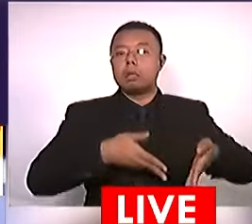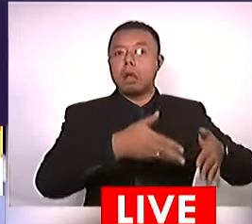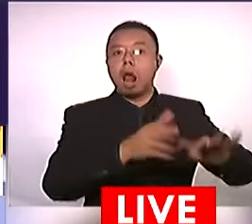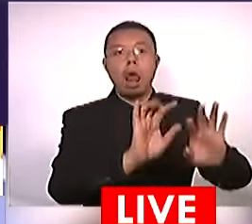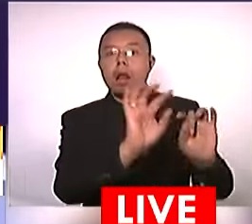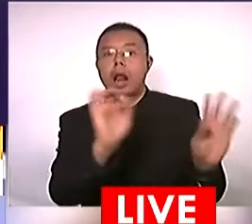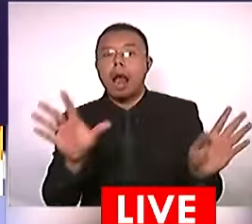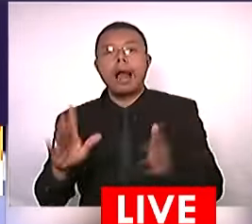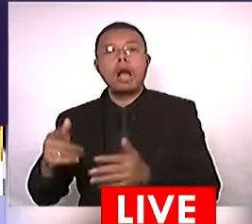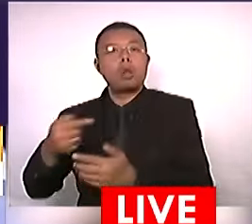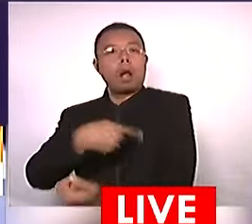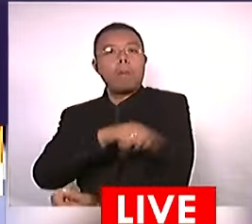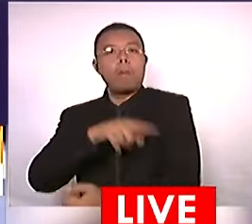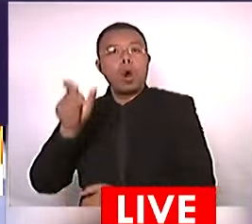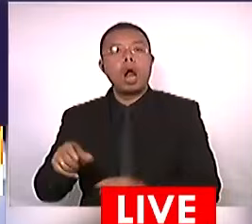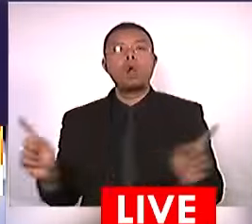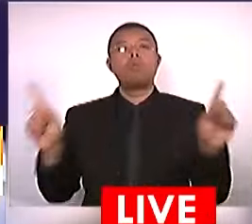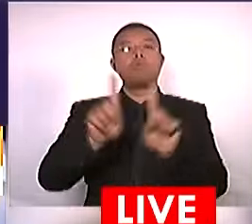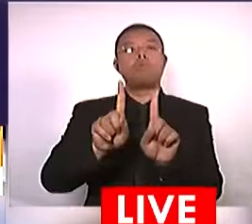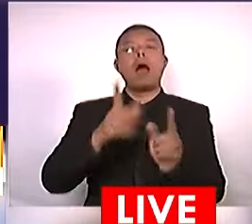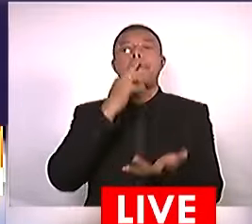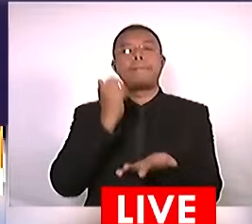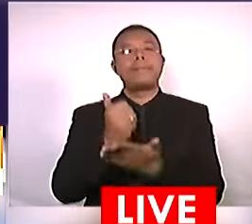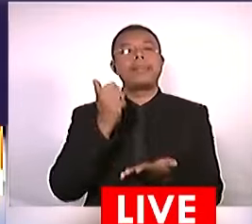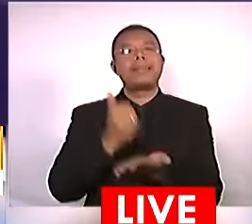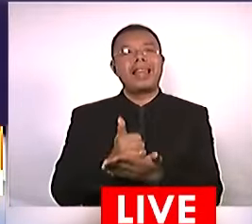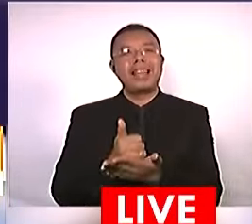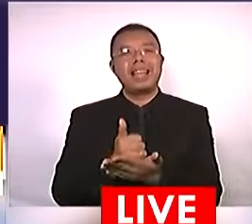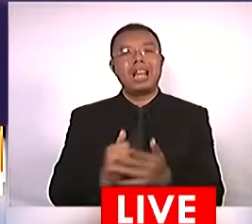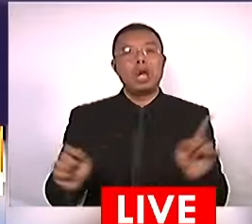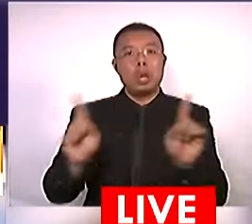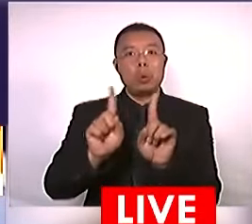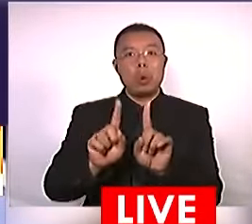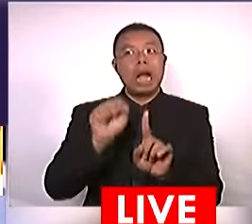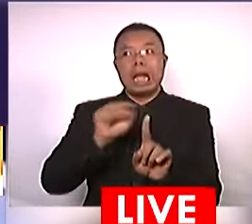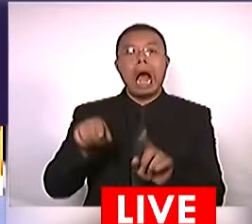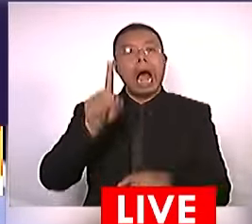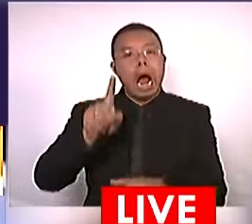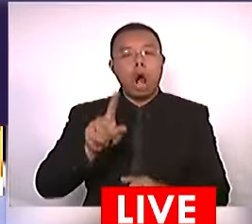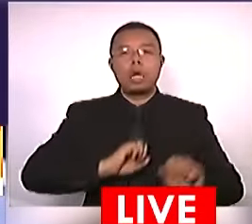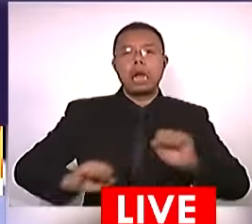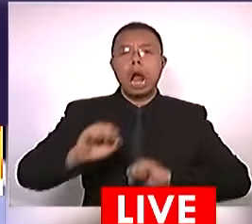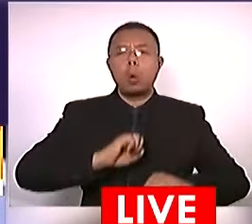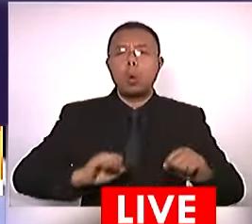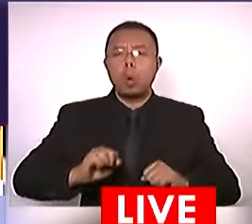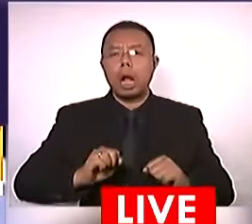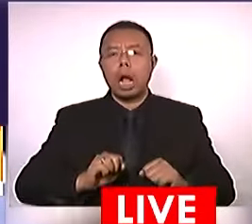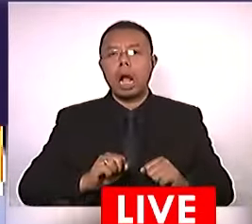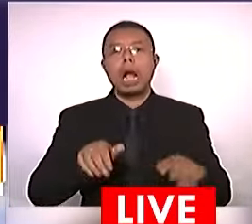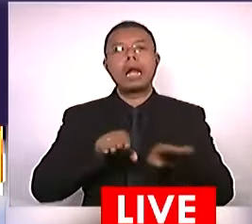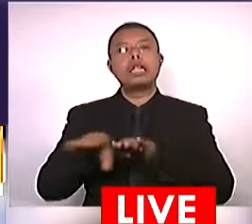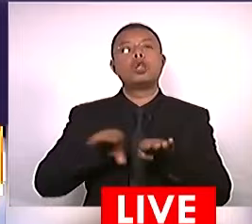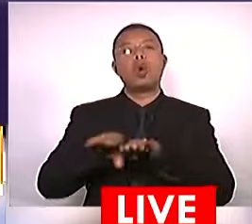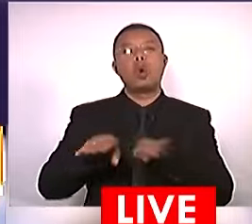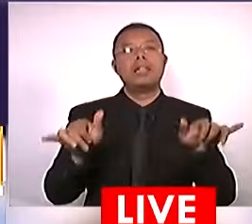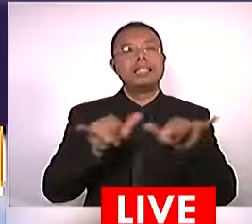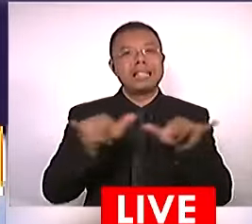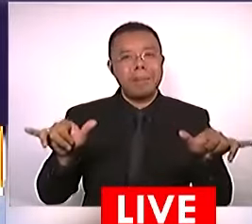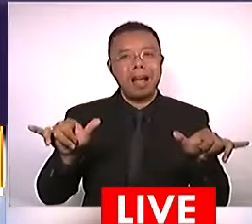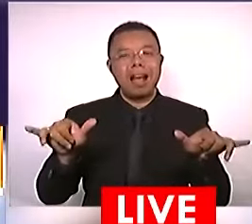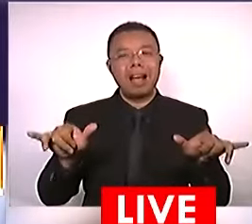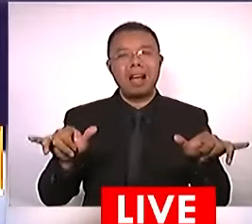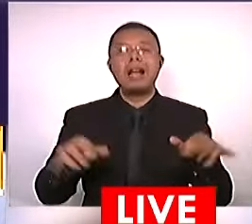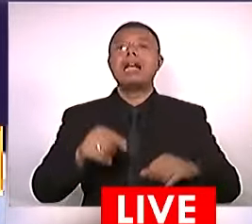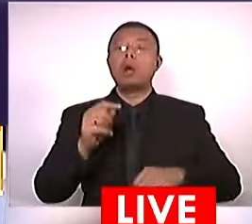atau SDM dua-duanya penting dan dua-duanya harus dijalankan secara paralel karena